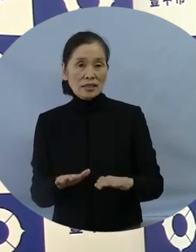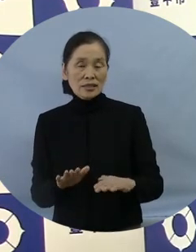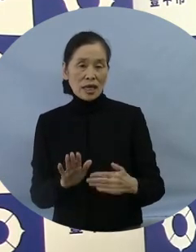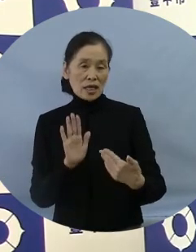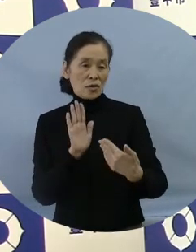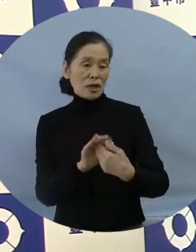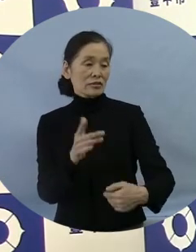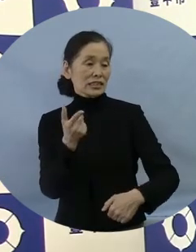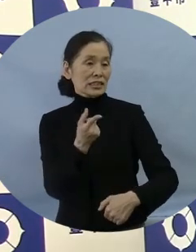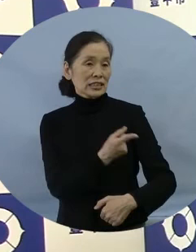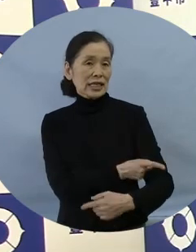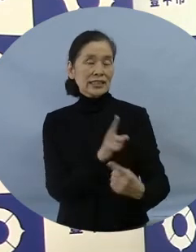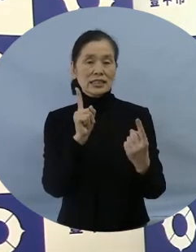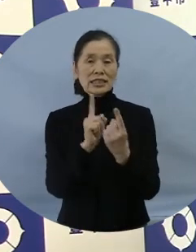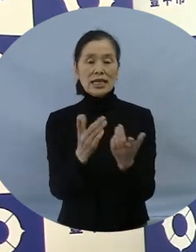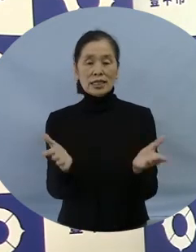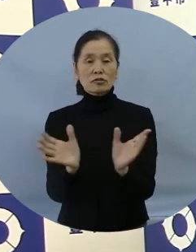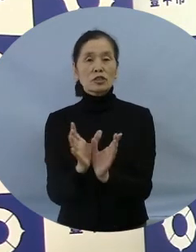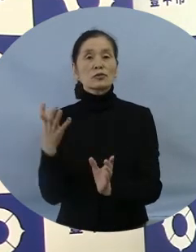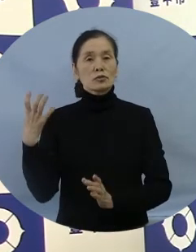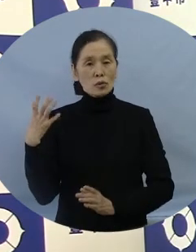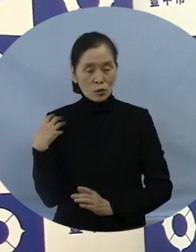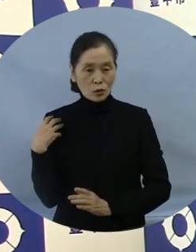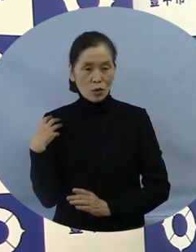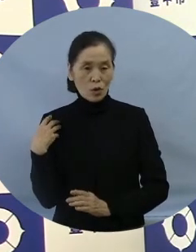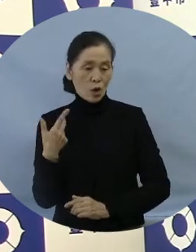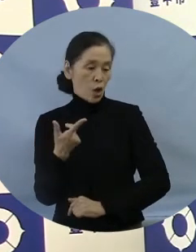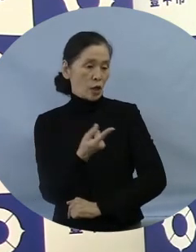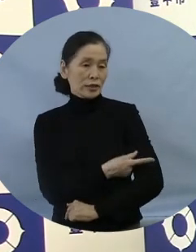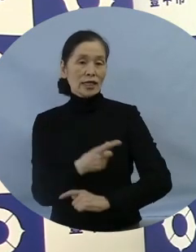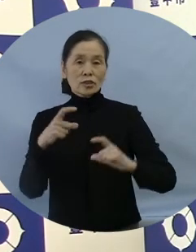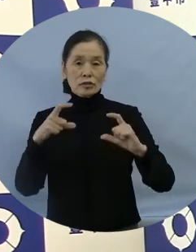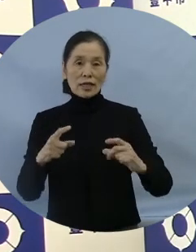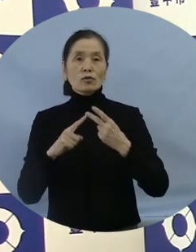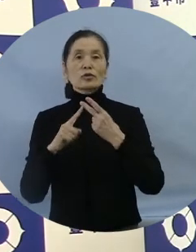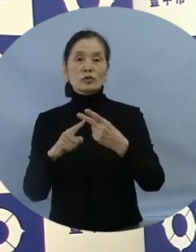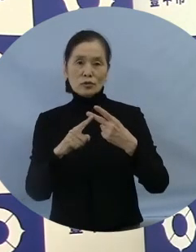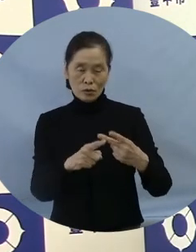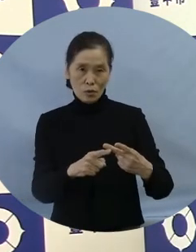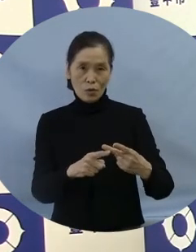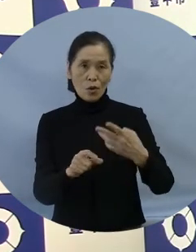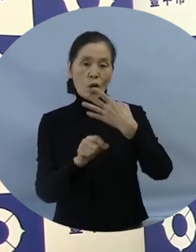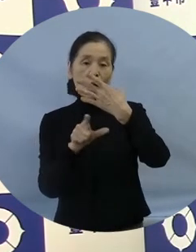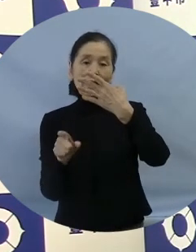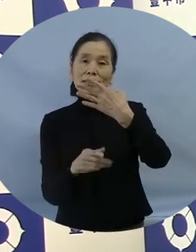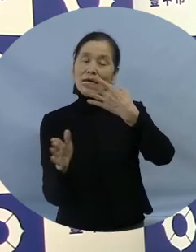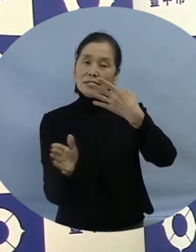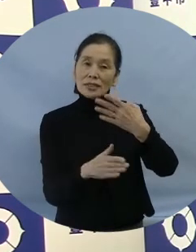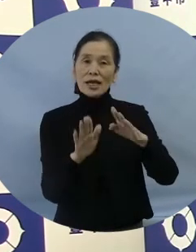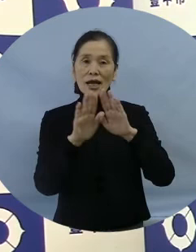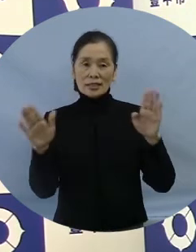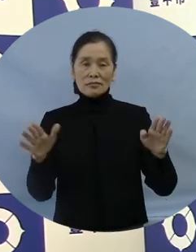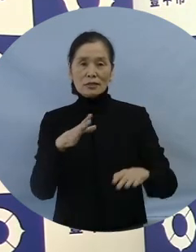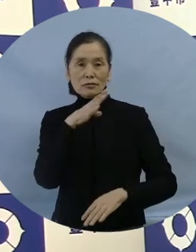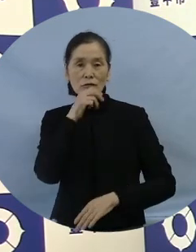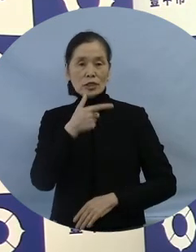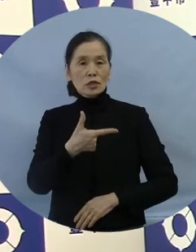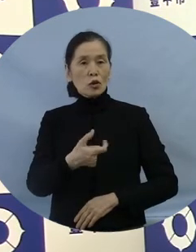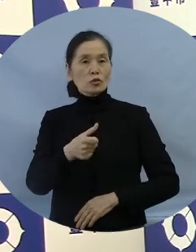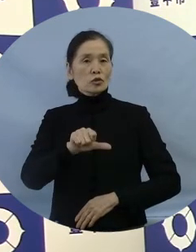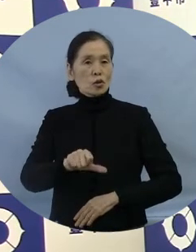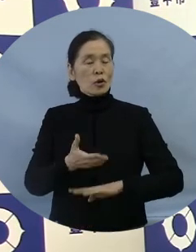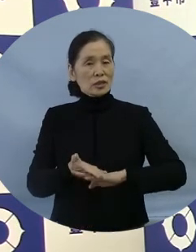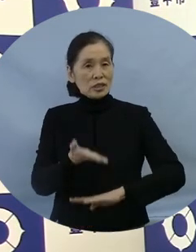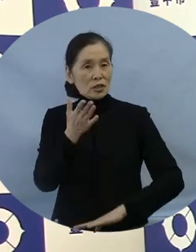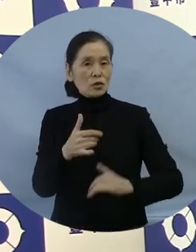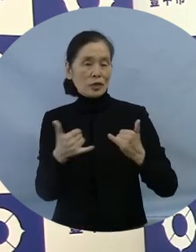チン接種対策チームのもと、接種券の郵送や4月から始まる65歳以上の方